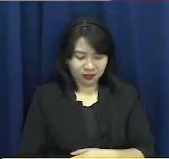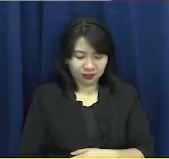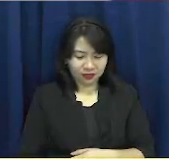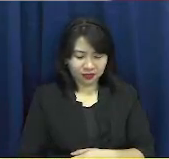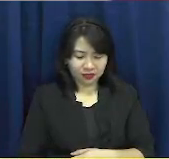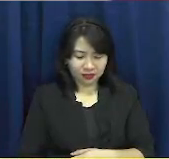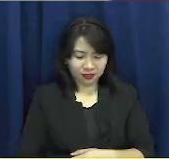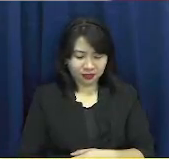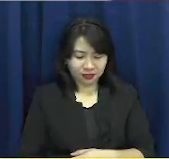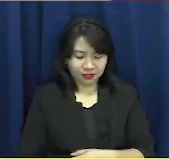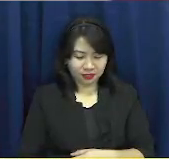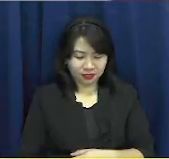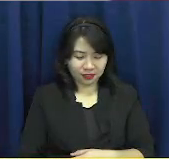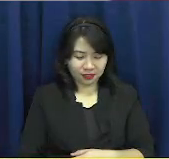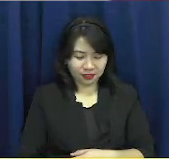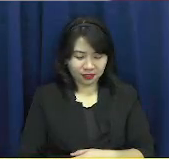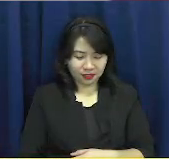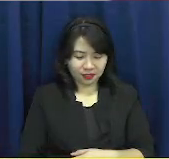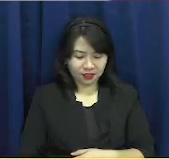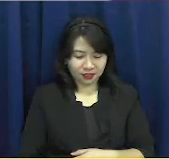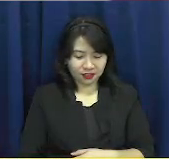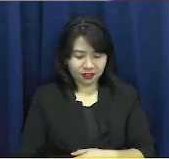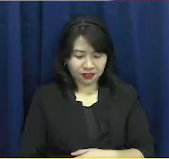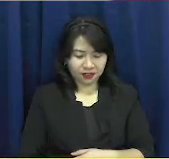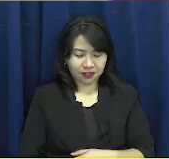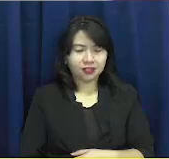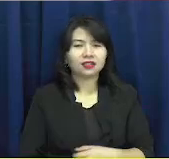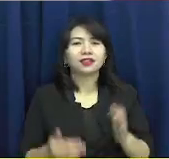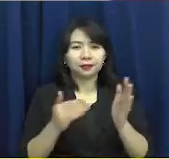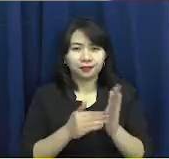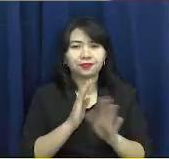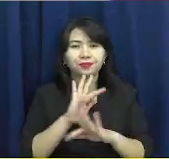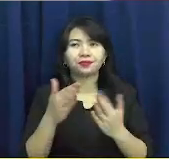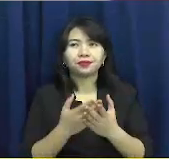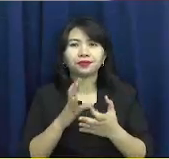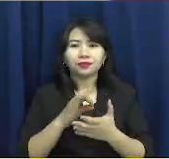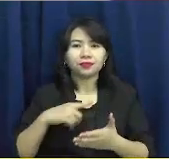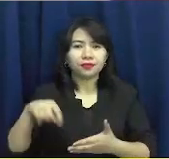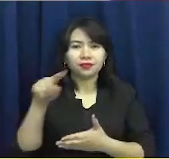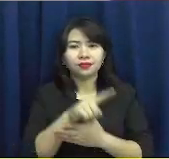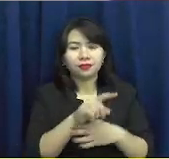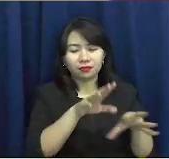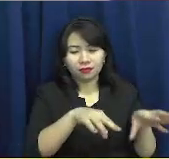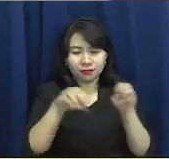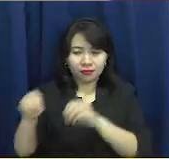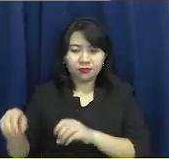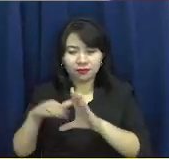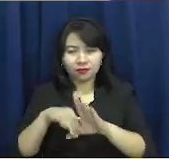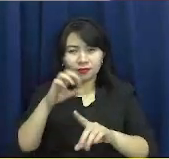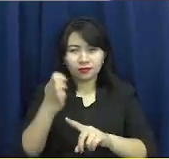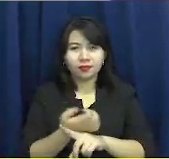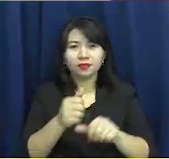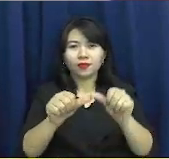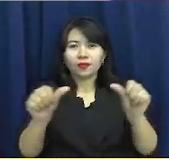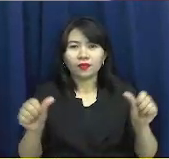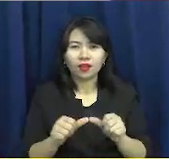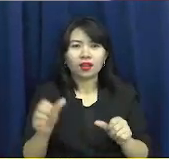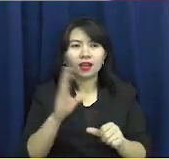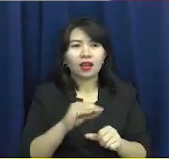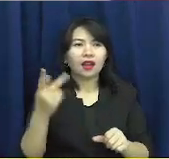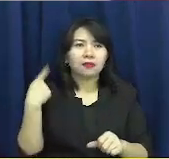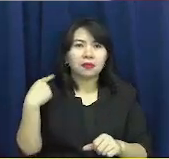nilagay kayo sa area ng Manila West. Nilagay tayo lahat diyan. Meron pa, nilagay pa kayo sa south